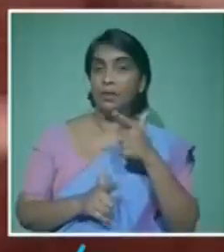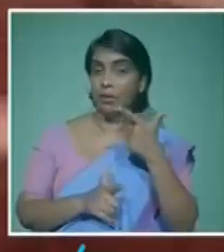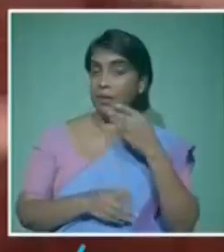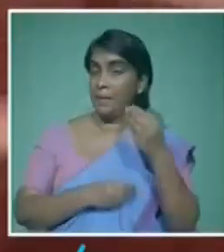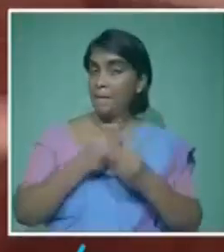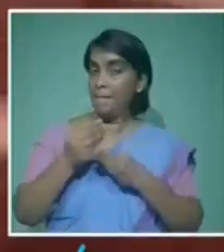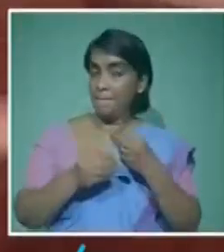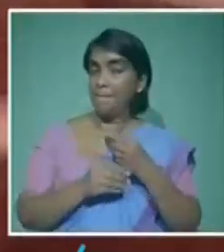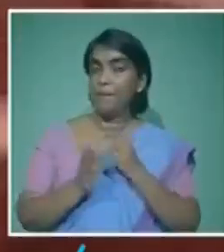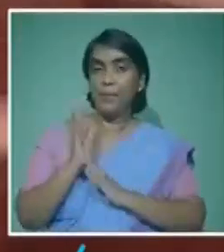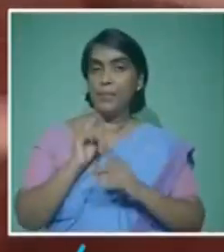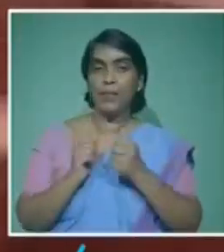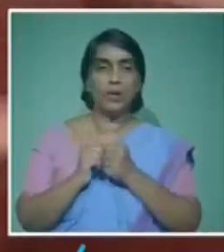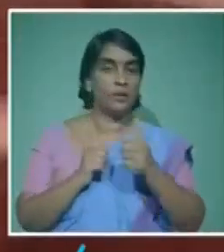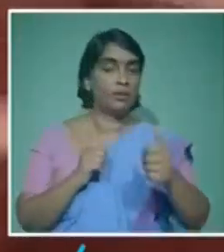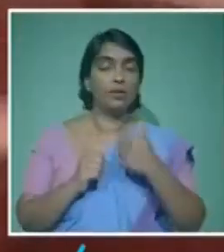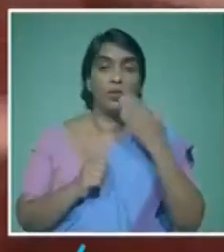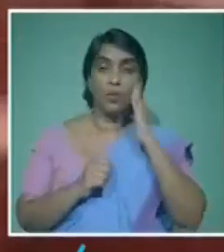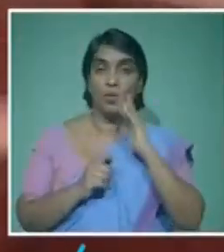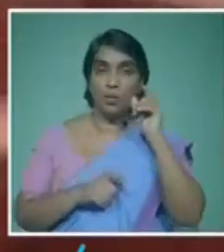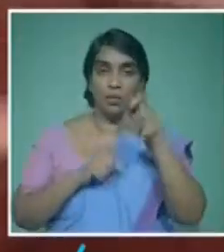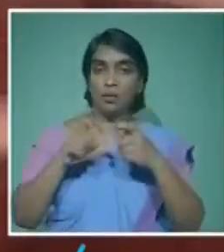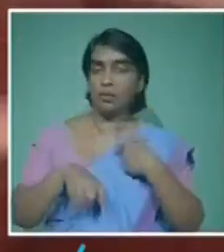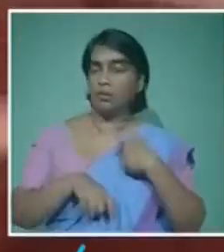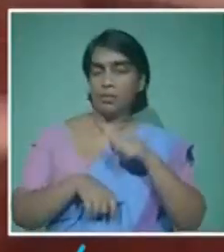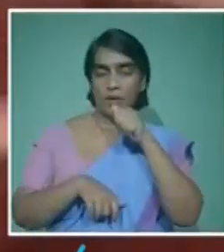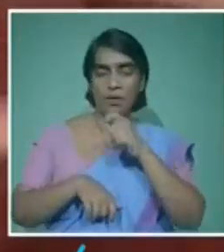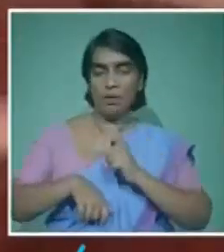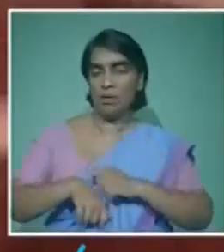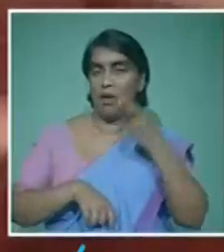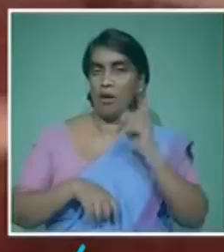இங்கு நான் தெரிவித்துக் கொள்ள விரும்புகின்றேன். அடுத்தது,